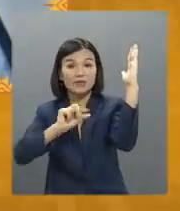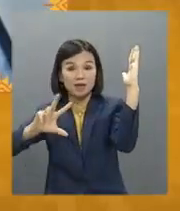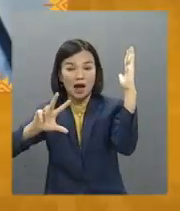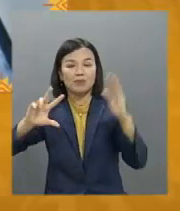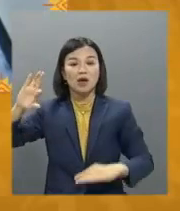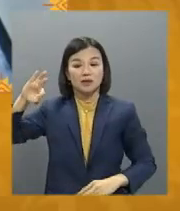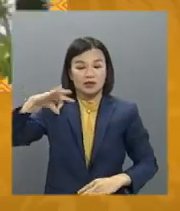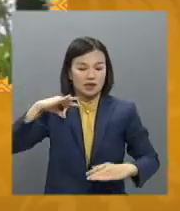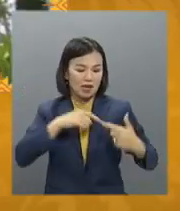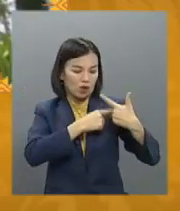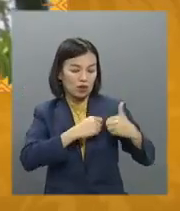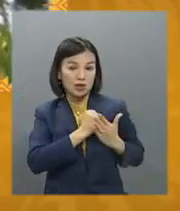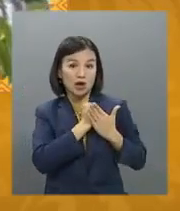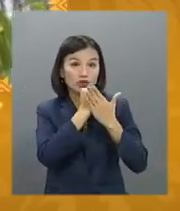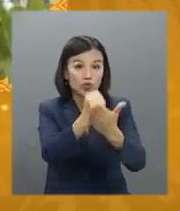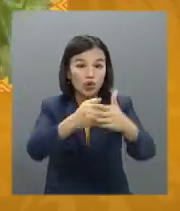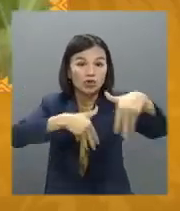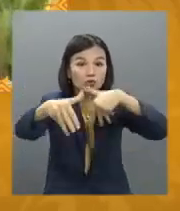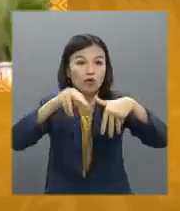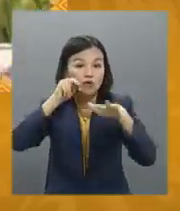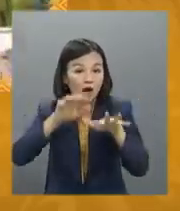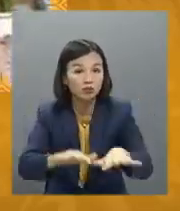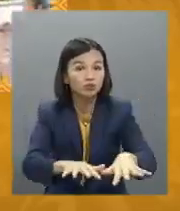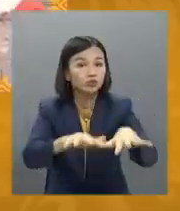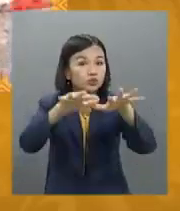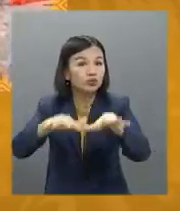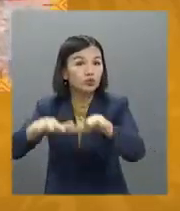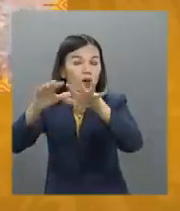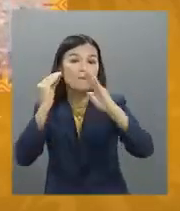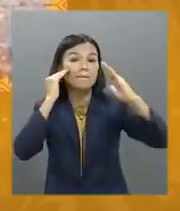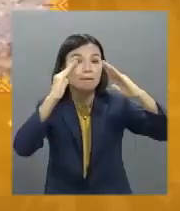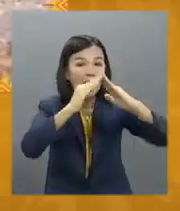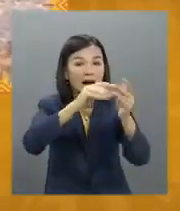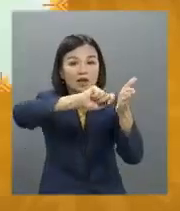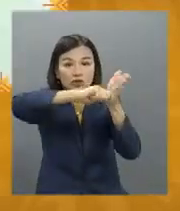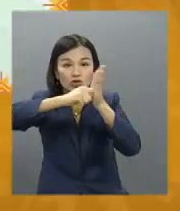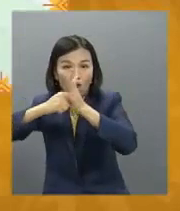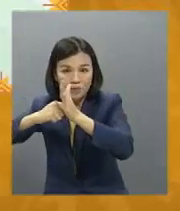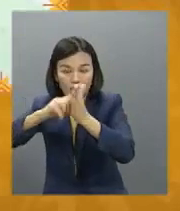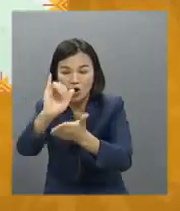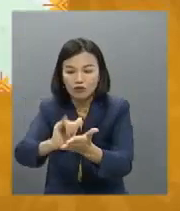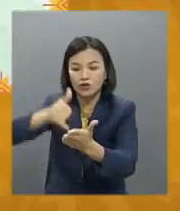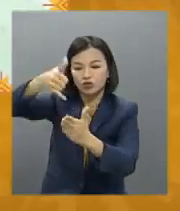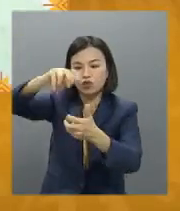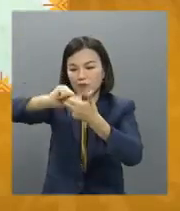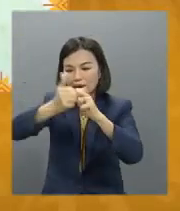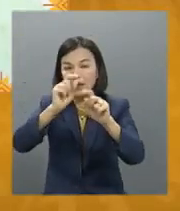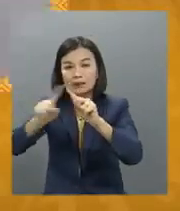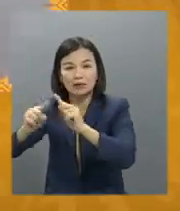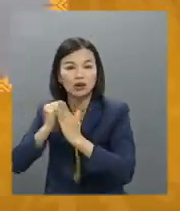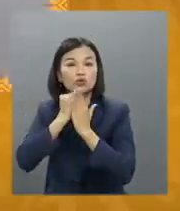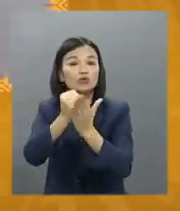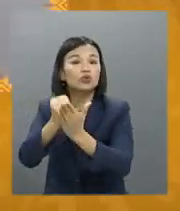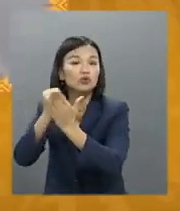าย23จังหวัดจิตอาสาภัยพิบัติช่วยเหลือชาวบ้านขณะที่น้ำกำลังท่วมซ่อมแซมบ้านเรือนและฟื้นฟู